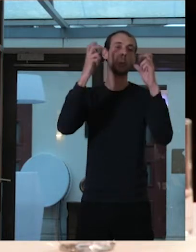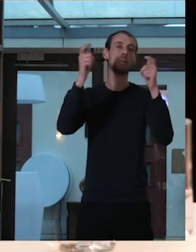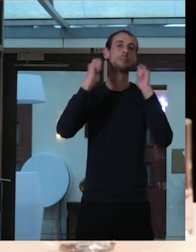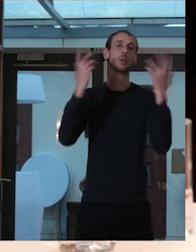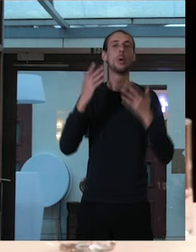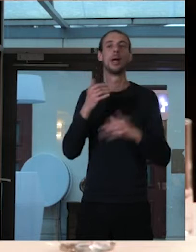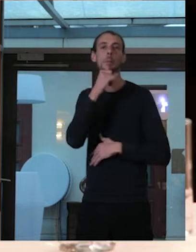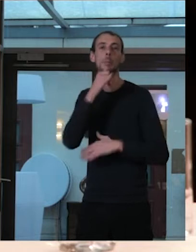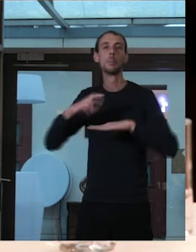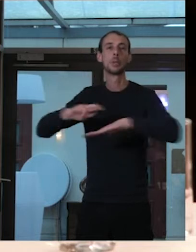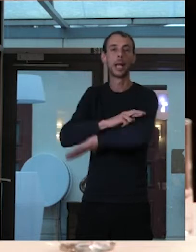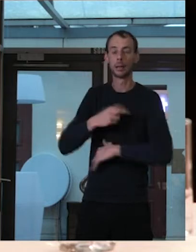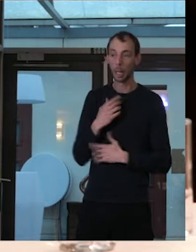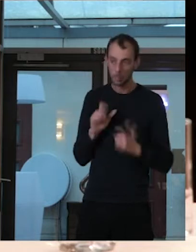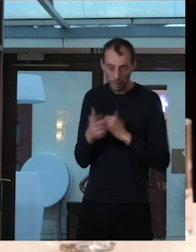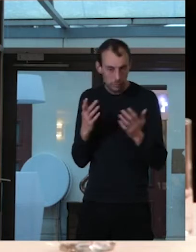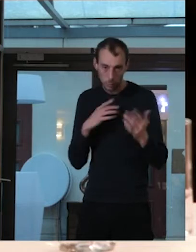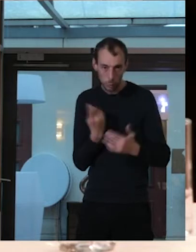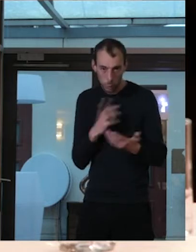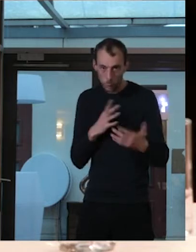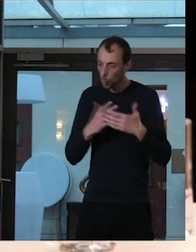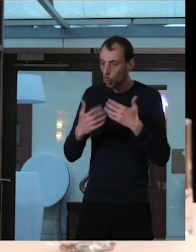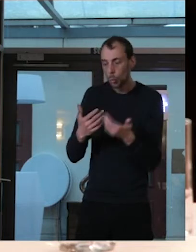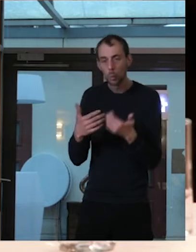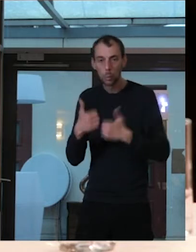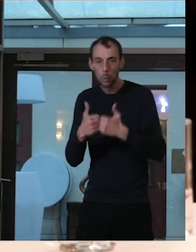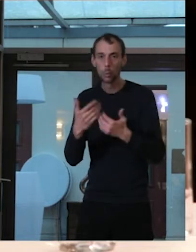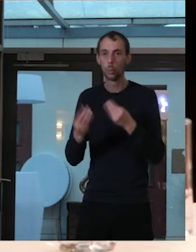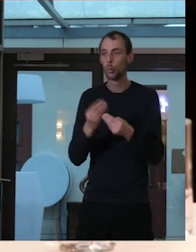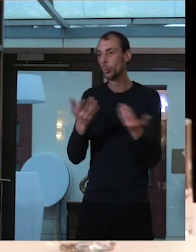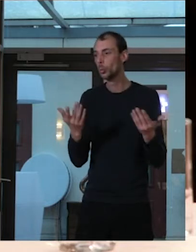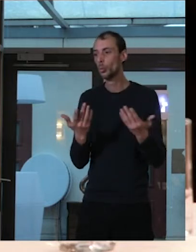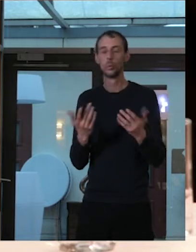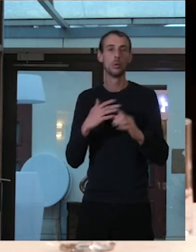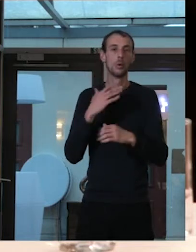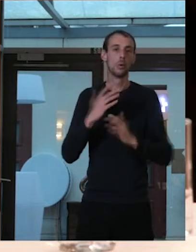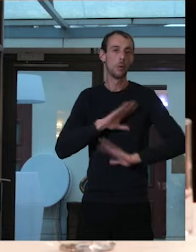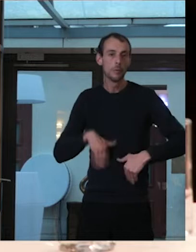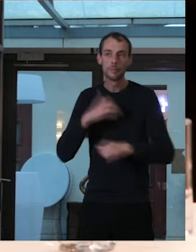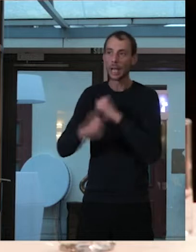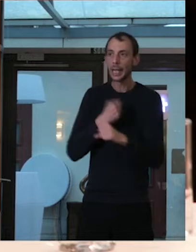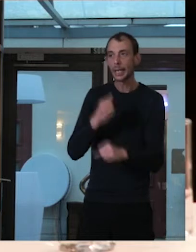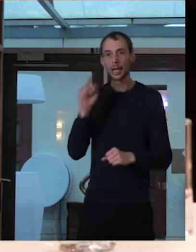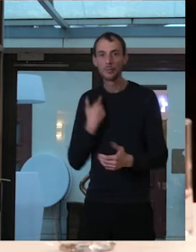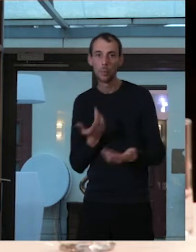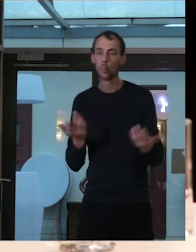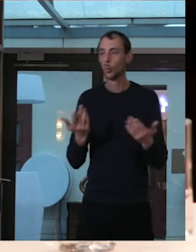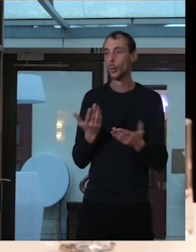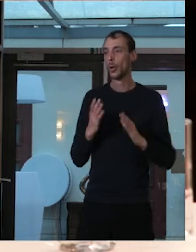de Paris, il y a toujours des concours, des examens de fin de cycle pour prouver ta place, pour prouver